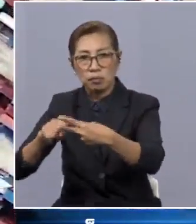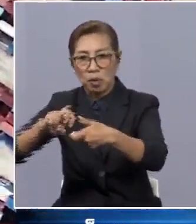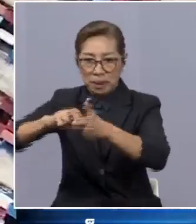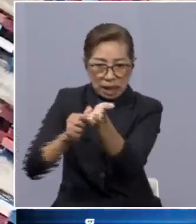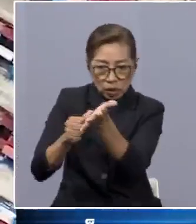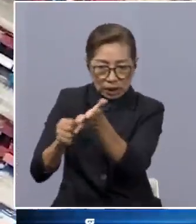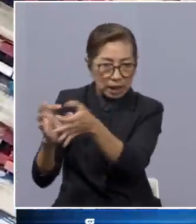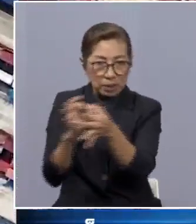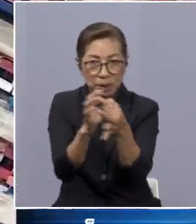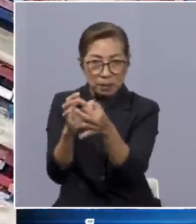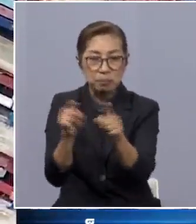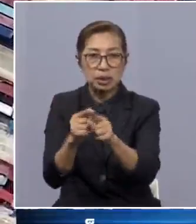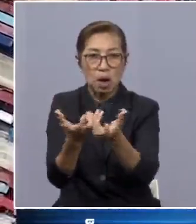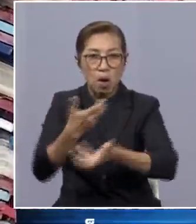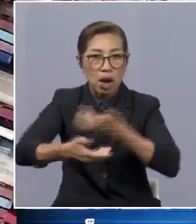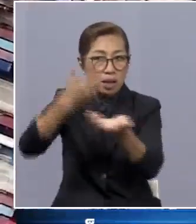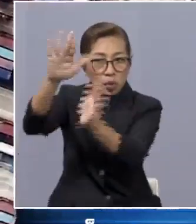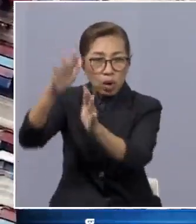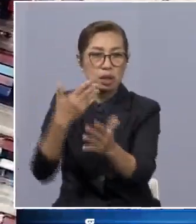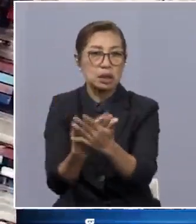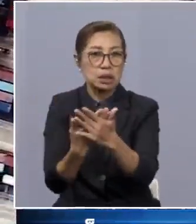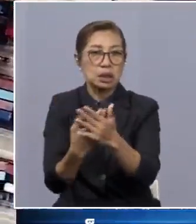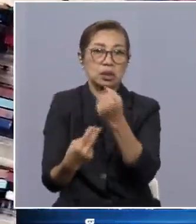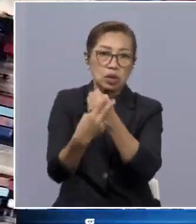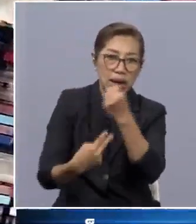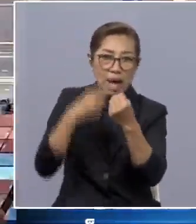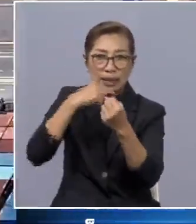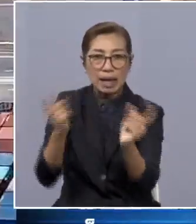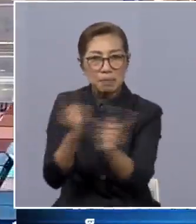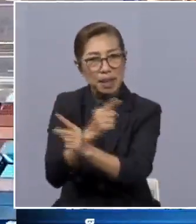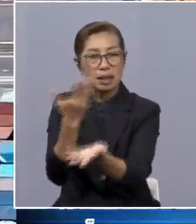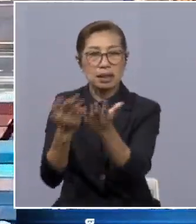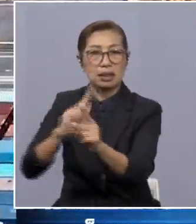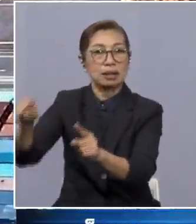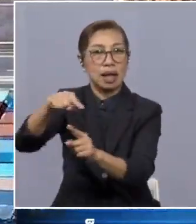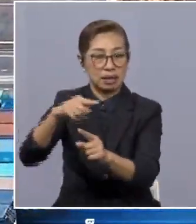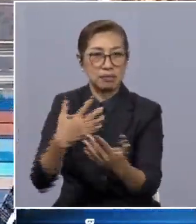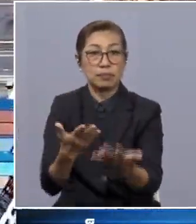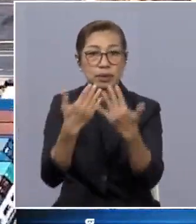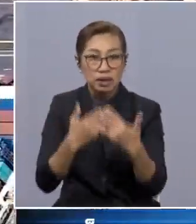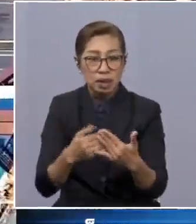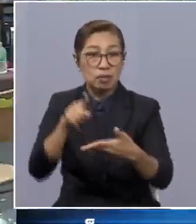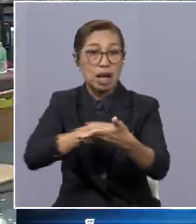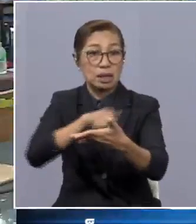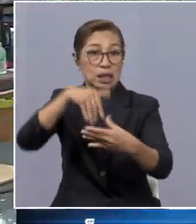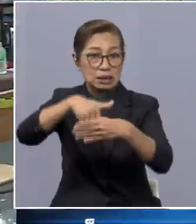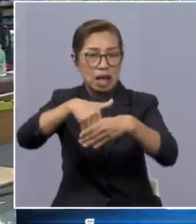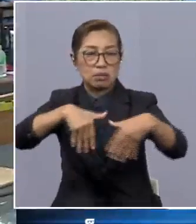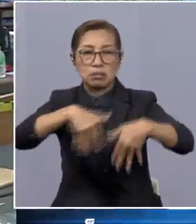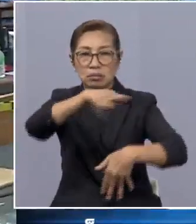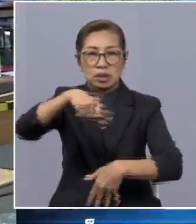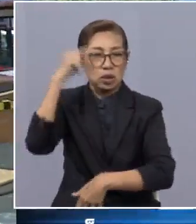ที่เชื่อมโยงไม่ว่าจะเป็นการส่งออกหรือว่าอัตราการแลกเปลี่ยนการเลือกตั้งแต่ละครั้งมันก็จะมีความคาดหวังถึงเรื่องของการเปลี่ยนแปล